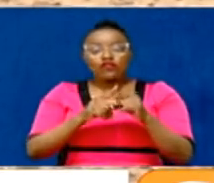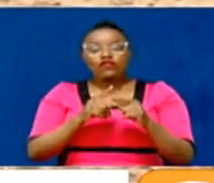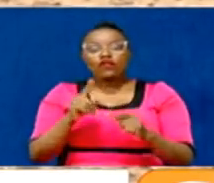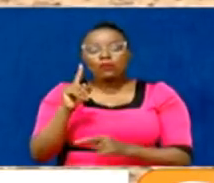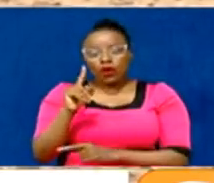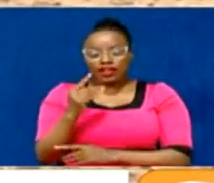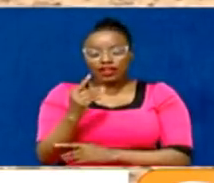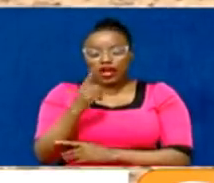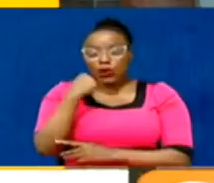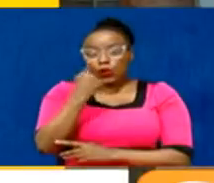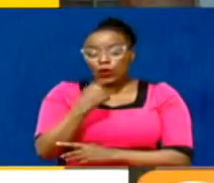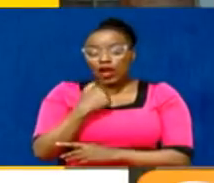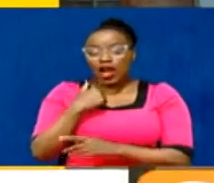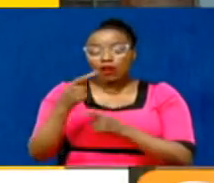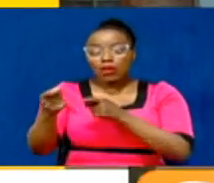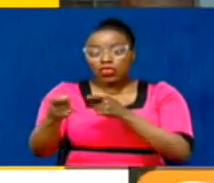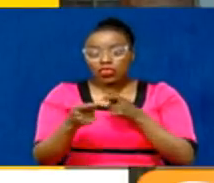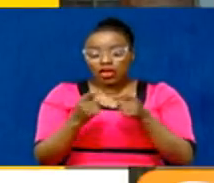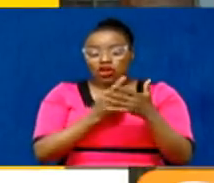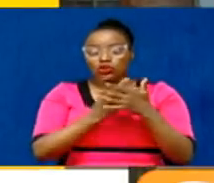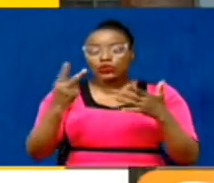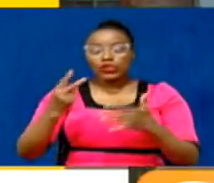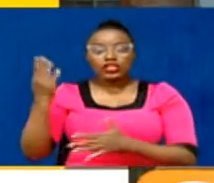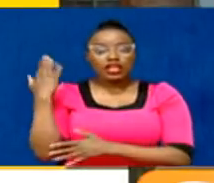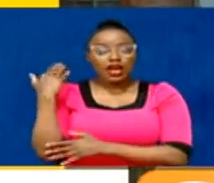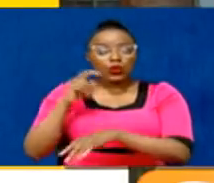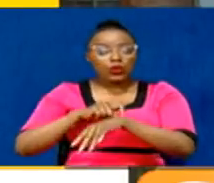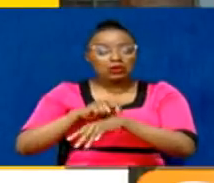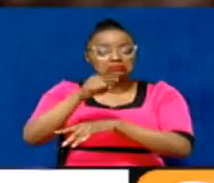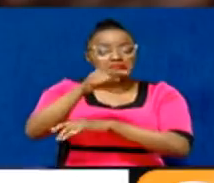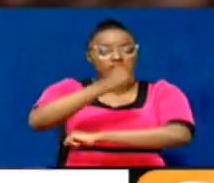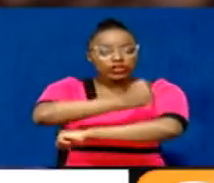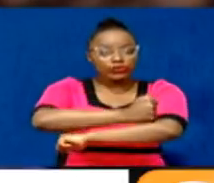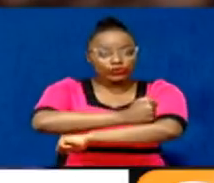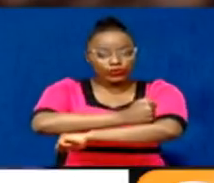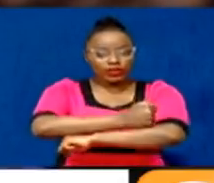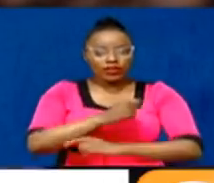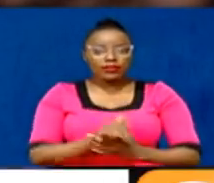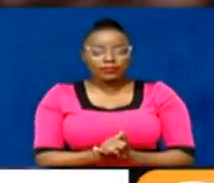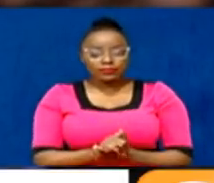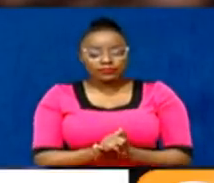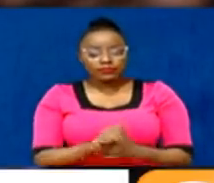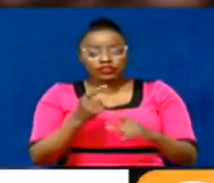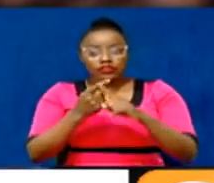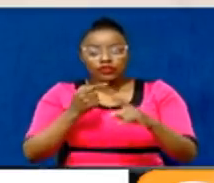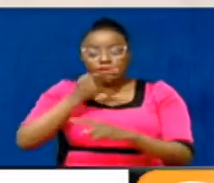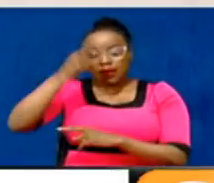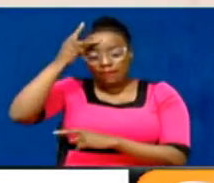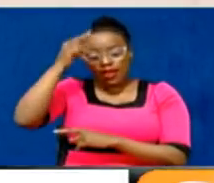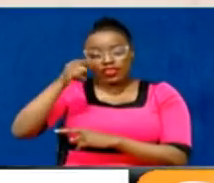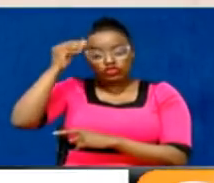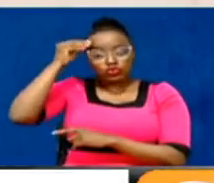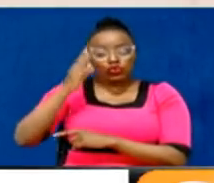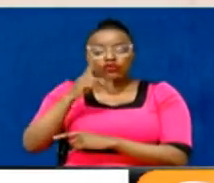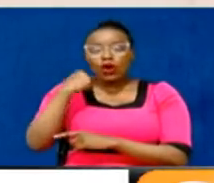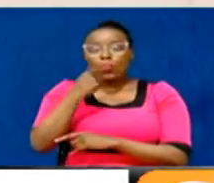kidato cha kwanza alilawitiwa wiki mbili zilizopita akiwa shuleni. Kulingana na mzazi wa